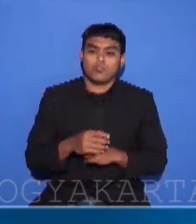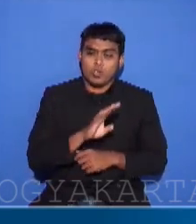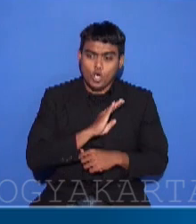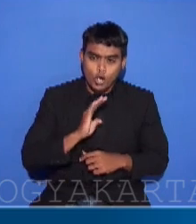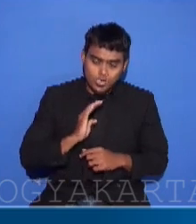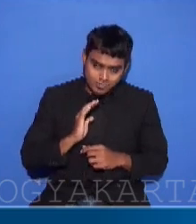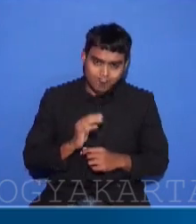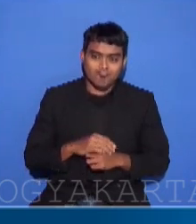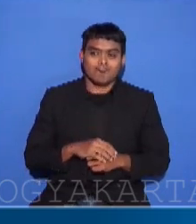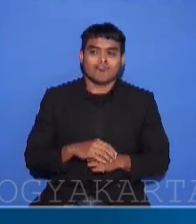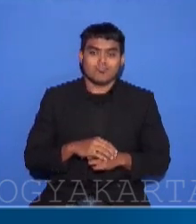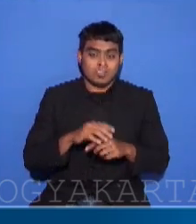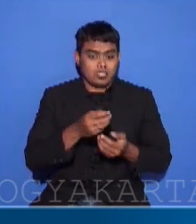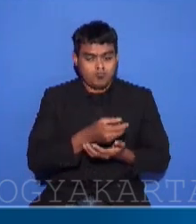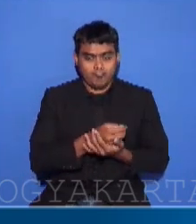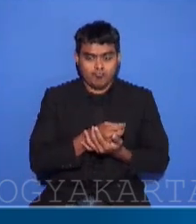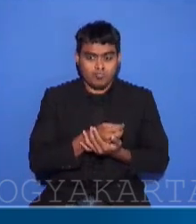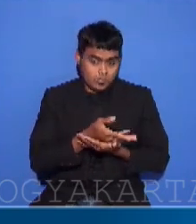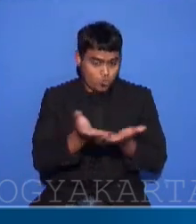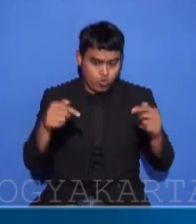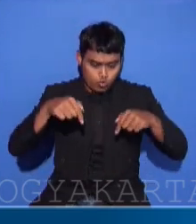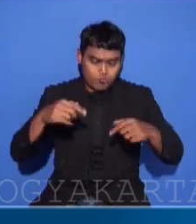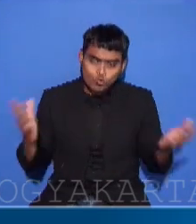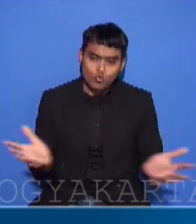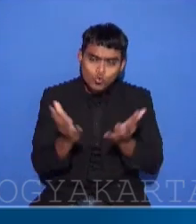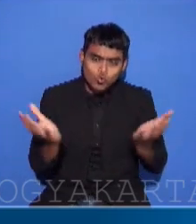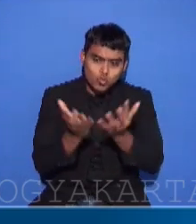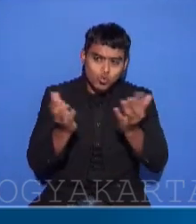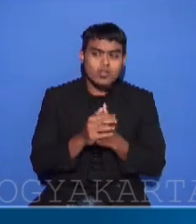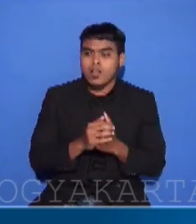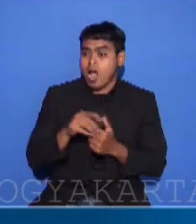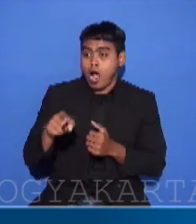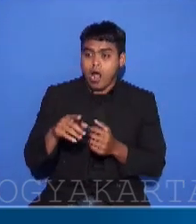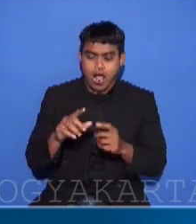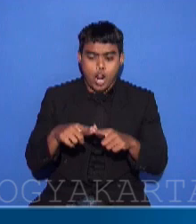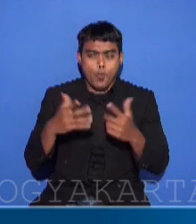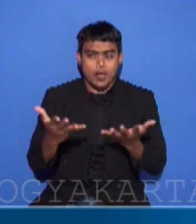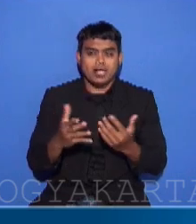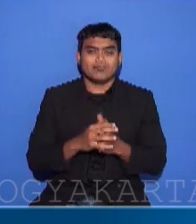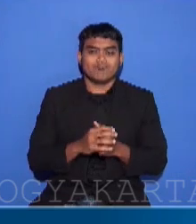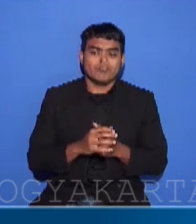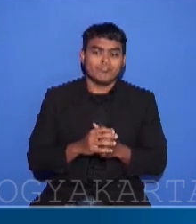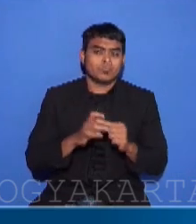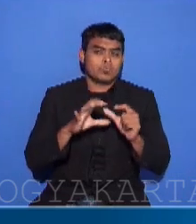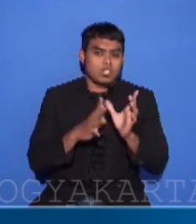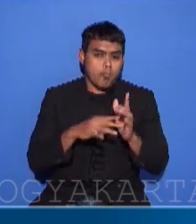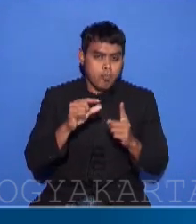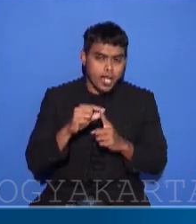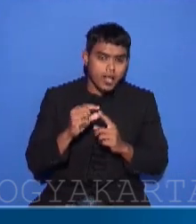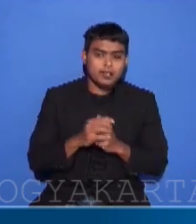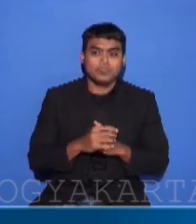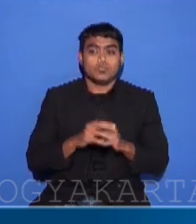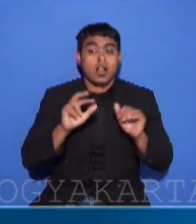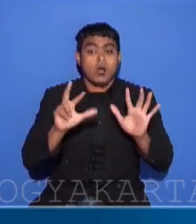mengatakan di era saat ini tantangan yang dihadapi Yayasan alumni SMP Negeri 8 Yogyakarta cukup berat Oleh karena itu